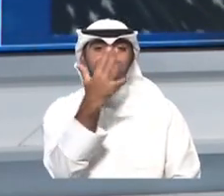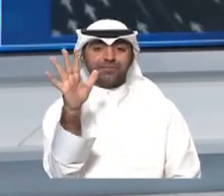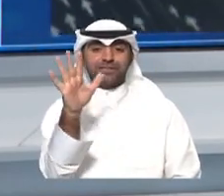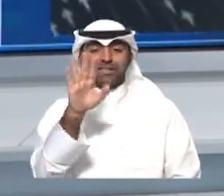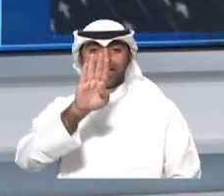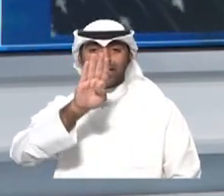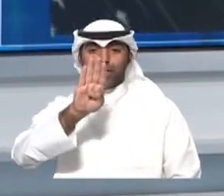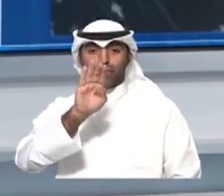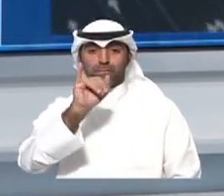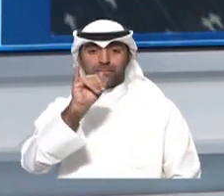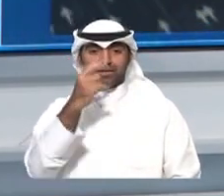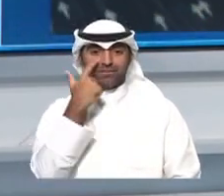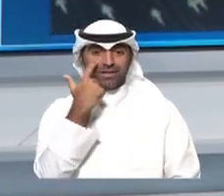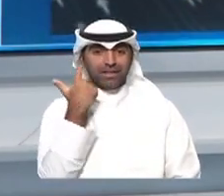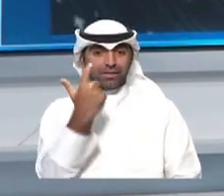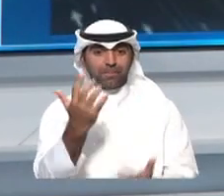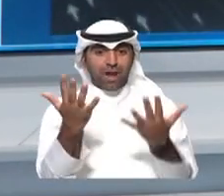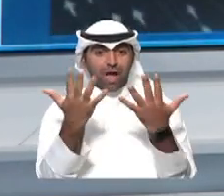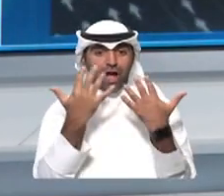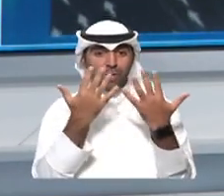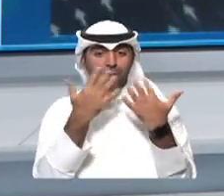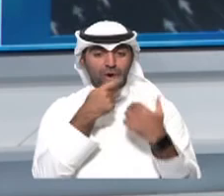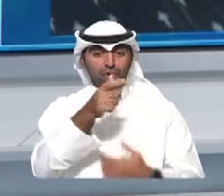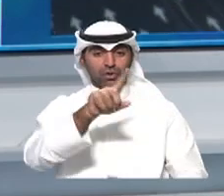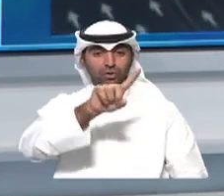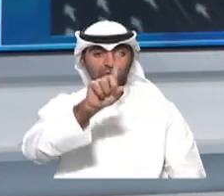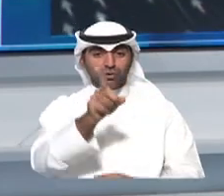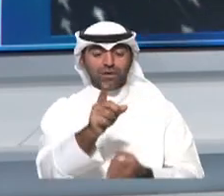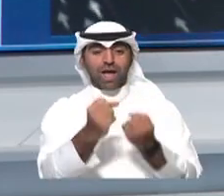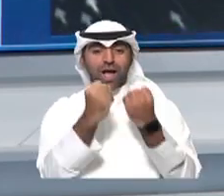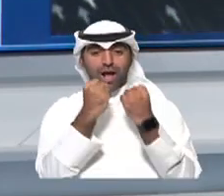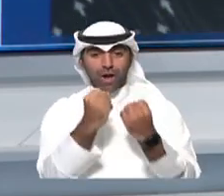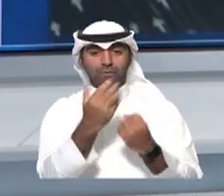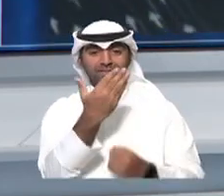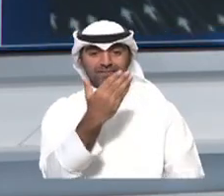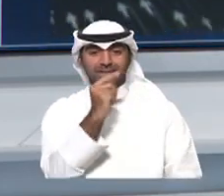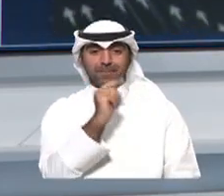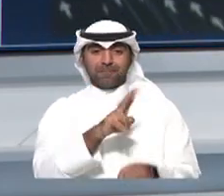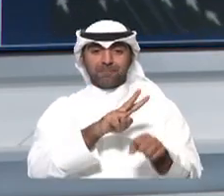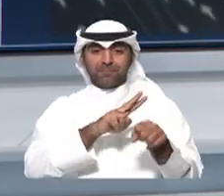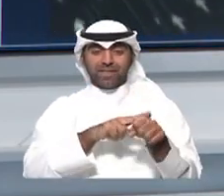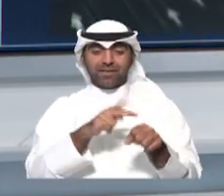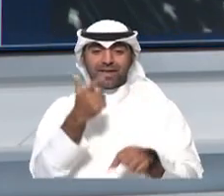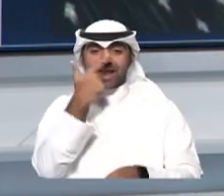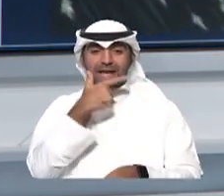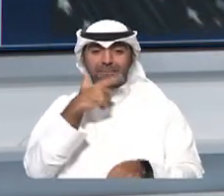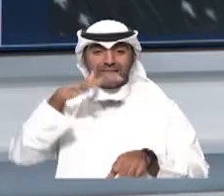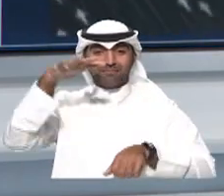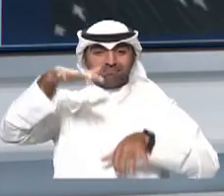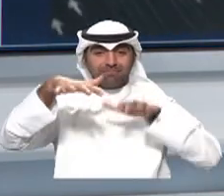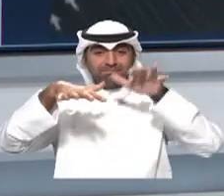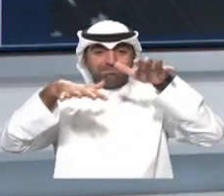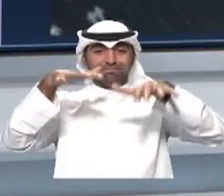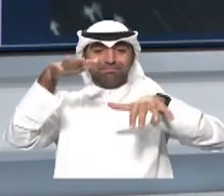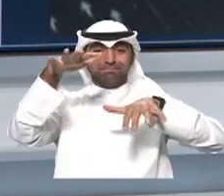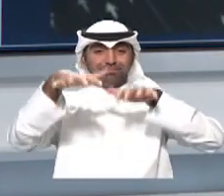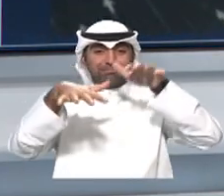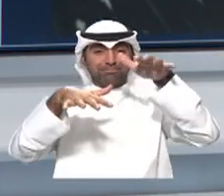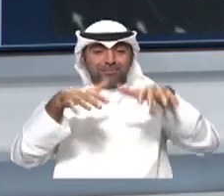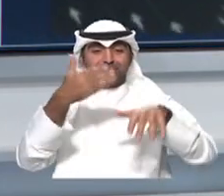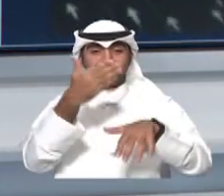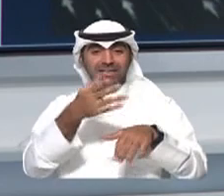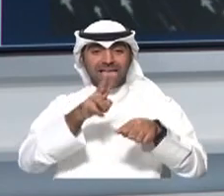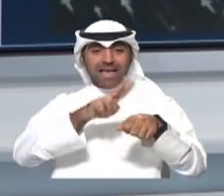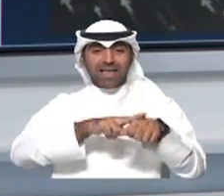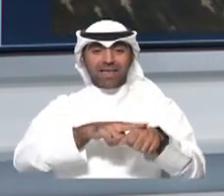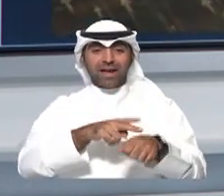الساعة، واستمرار في الأجواء الغائمة إلى الغائمة جزئيا، واستمرار أيضا في فرص الأمطار المتفرقة اللي قد تكون رعدية على